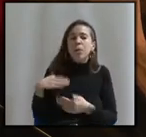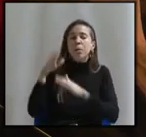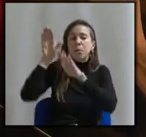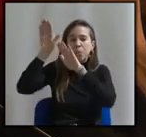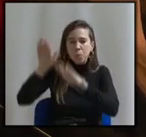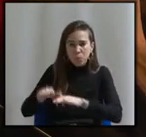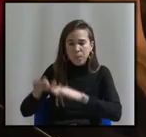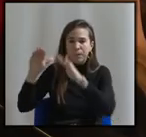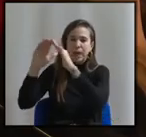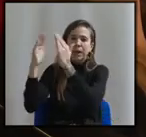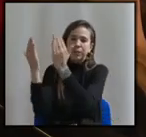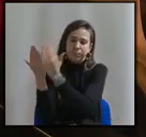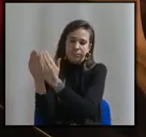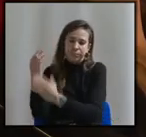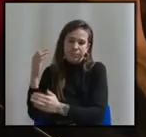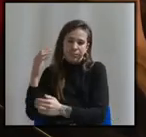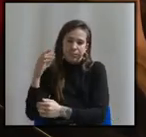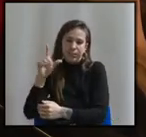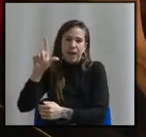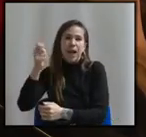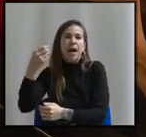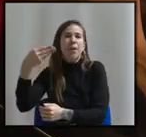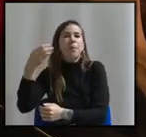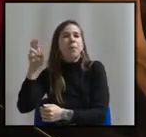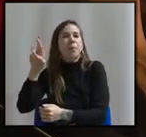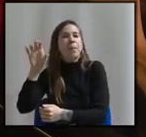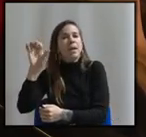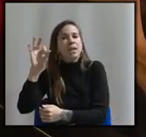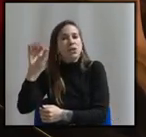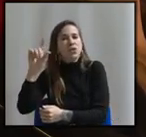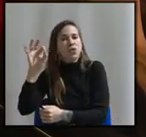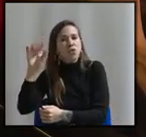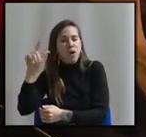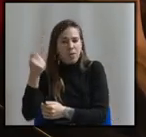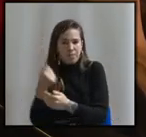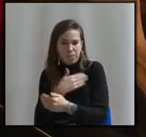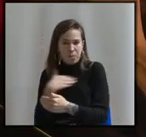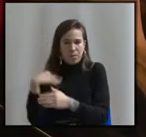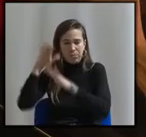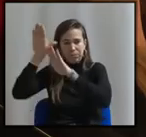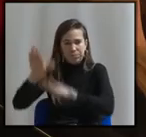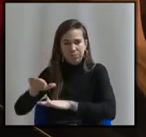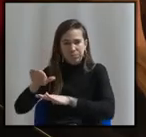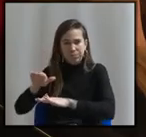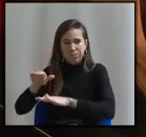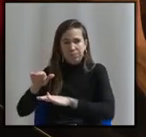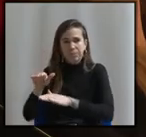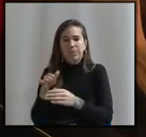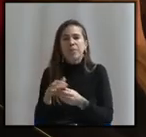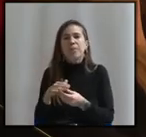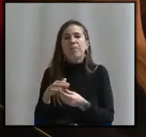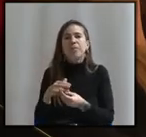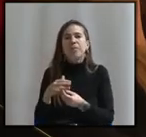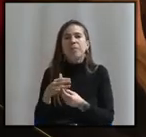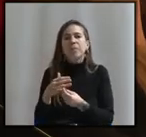l'escola catalana La Bressola. El nostre reconeixement a la tasca que fa l'escola catalana La Bressola per la seva implicació per defensar els